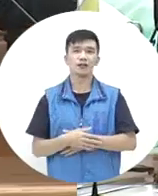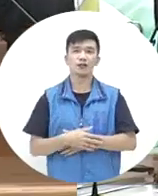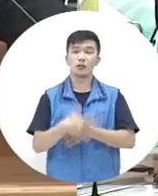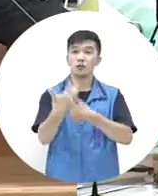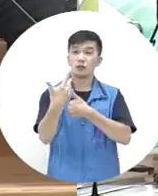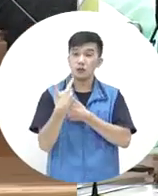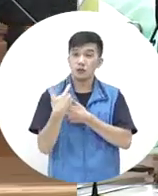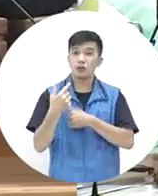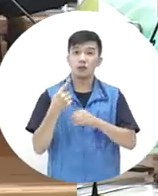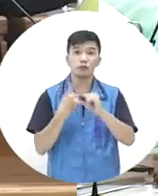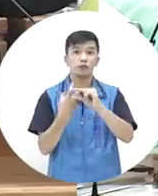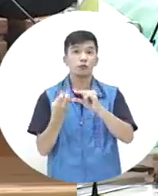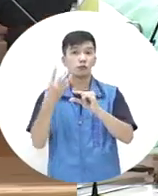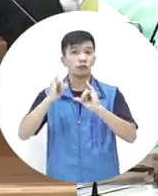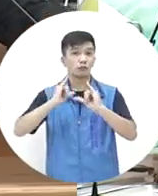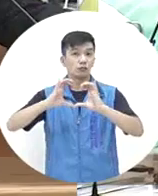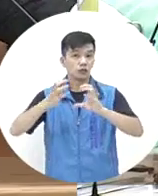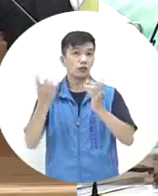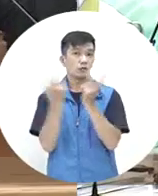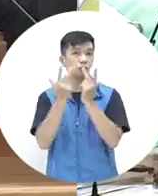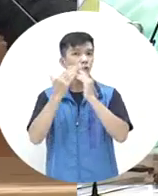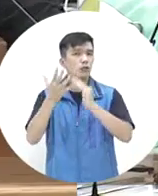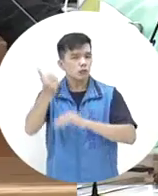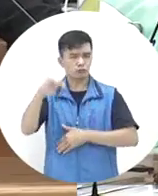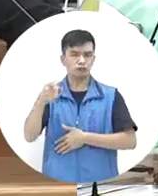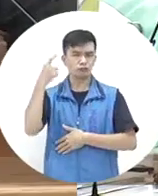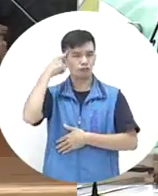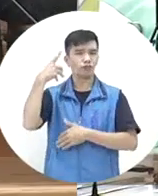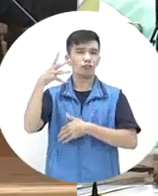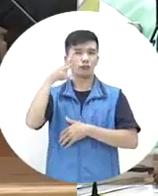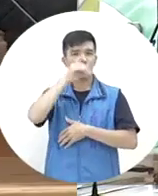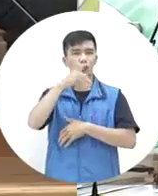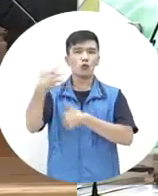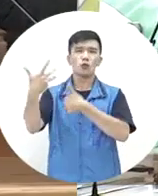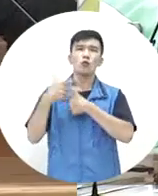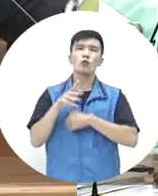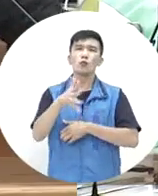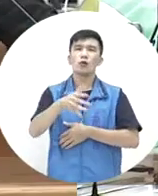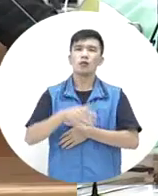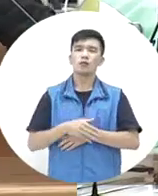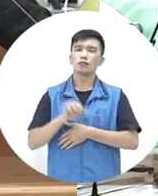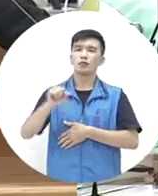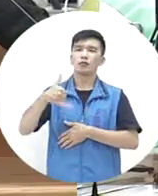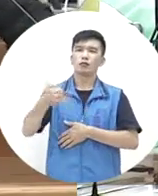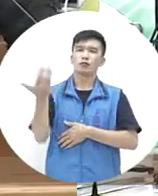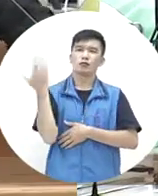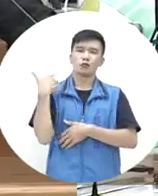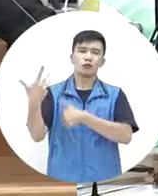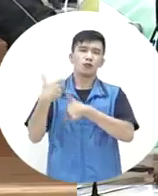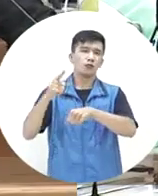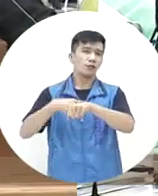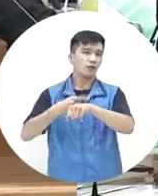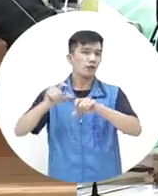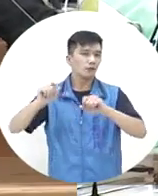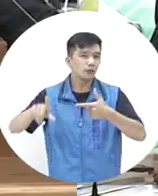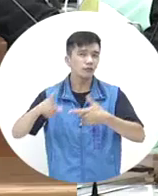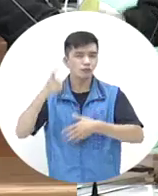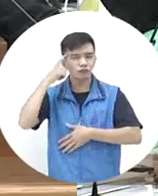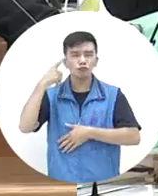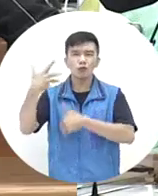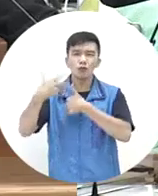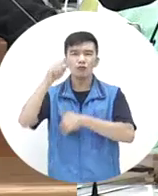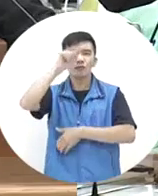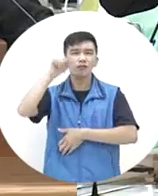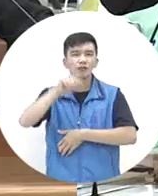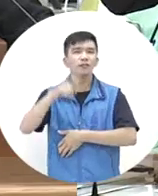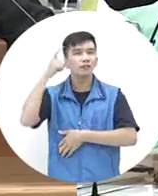市长啊？我说奇怪，怎么会问这个问题？既然你平常不是这样问我啊，所以我在想说你问何意啊？ 所以你就